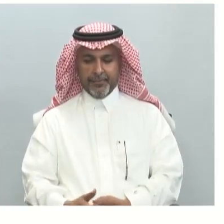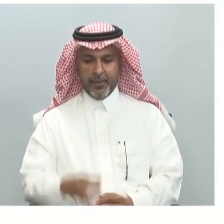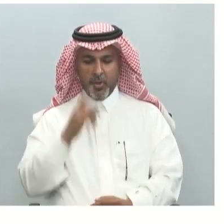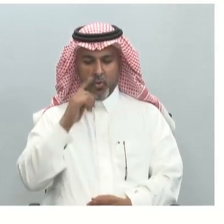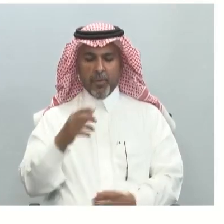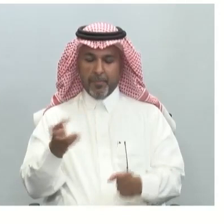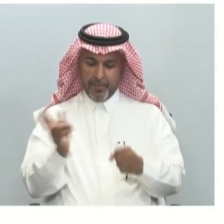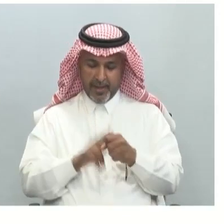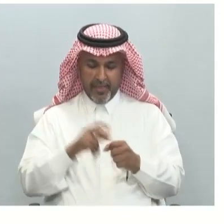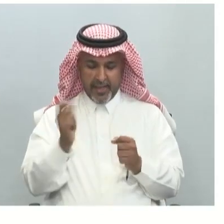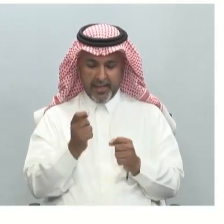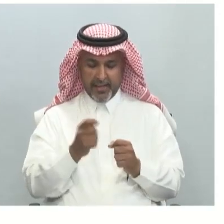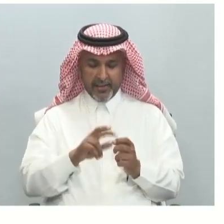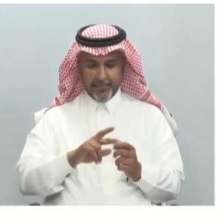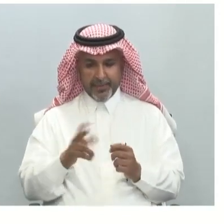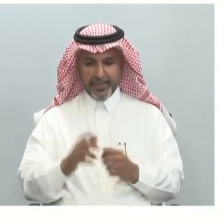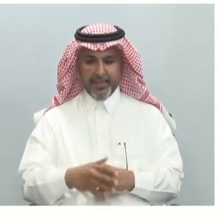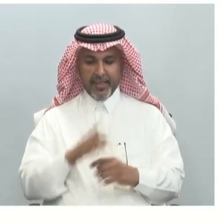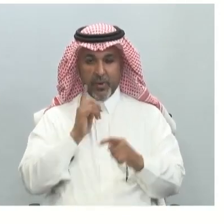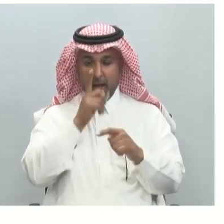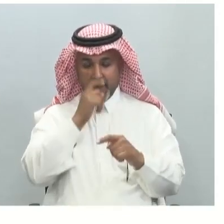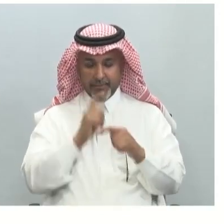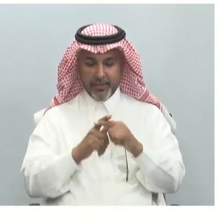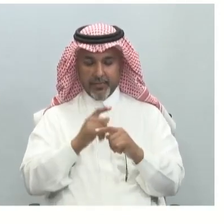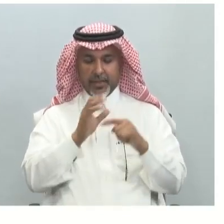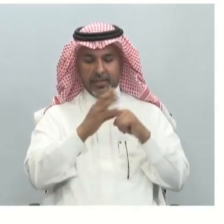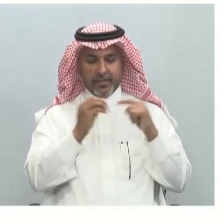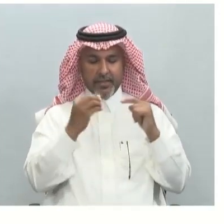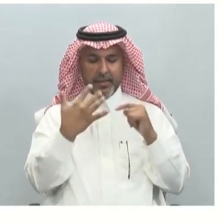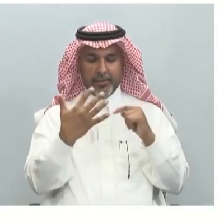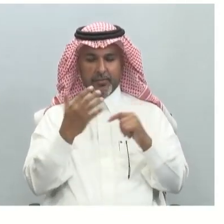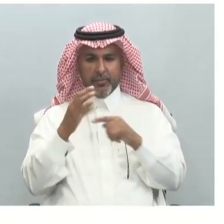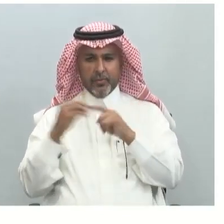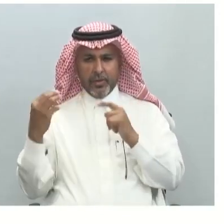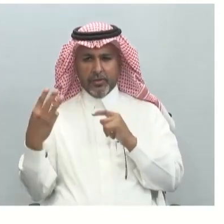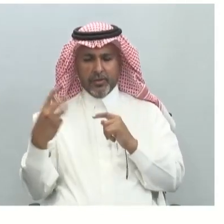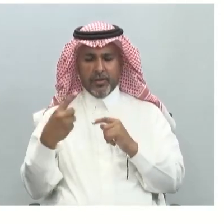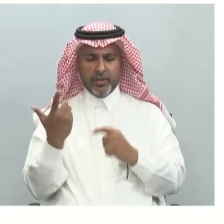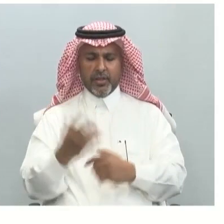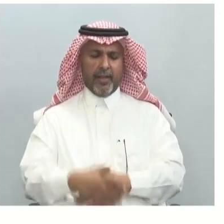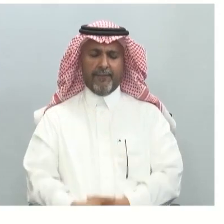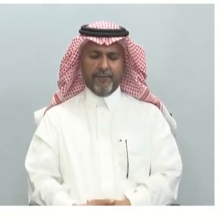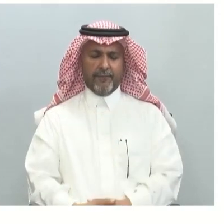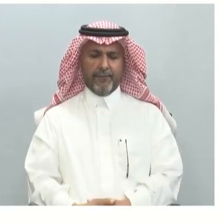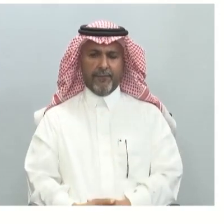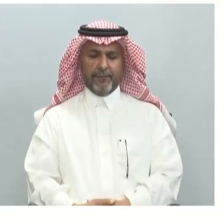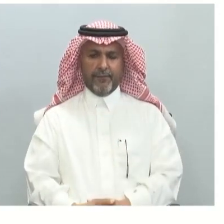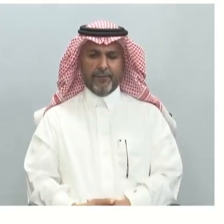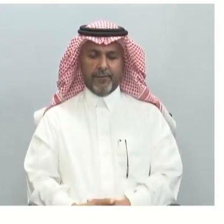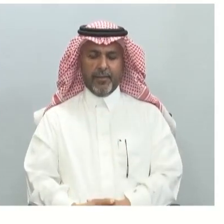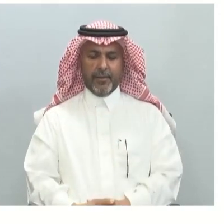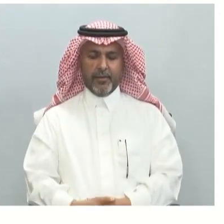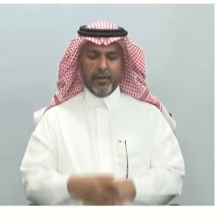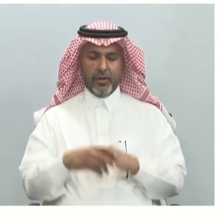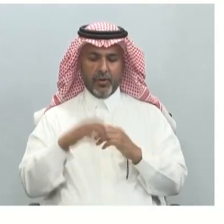اعد كتابه كله من العبارات الاتيه في صوره جمع عندي سالب خمسه ناقص ثلاثه عشر طيب العدد